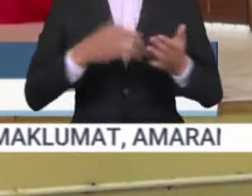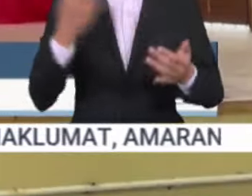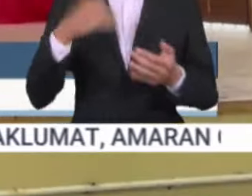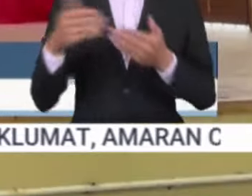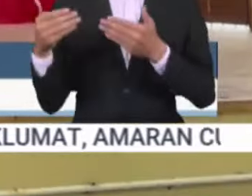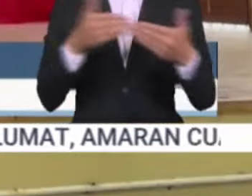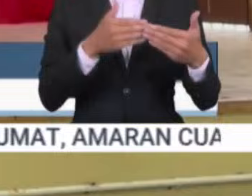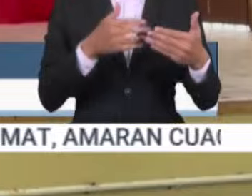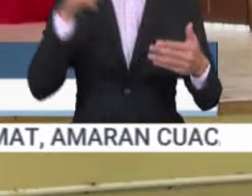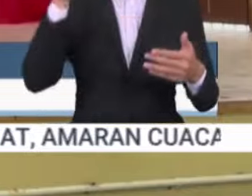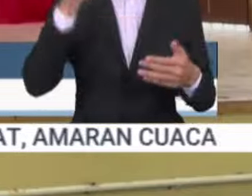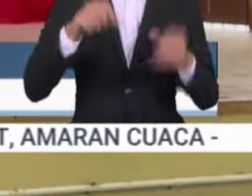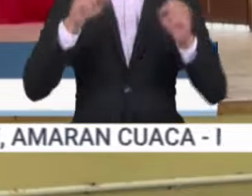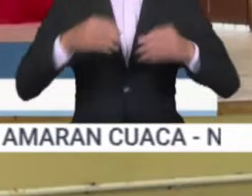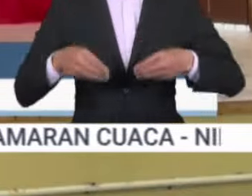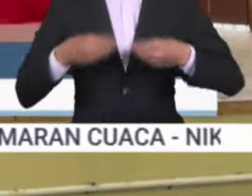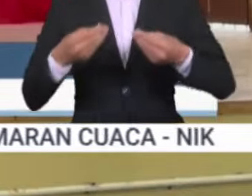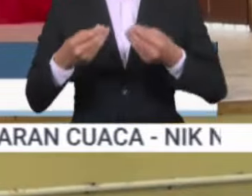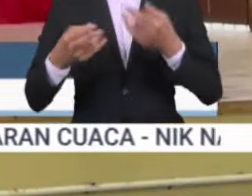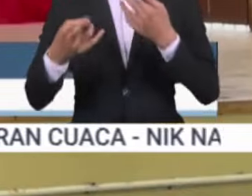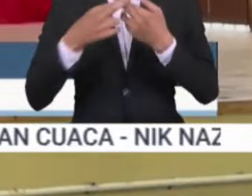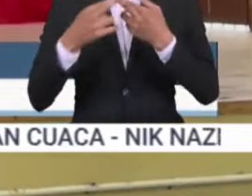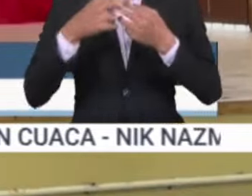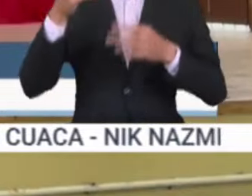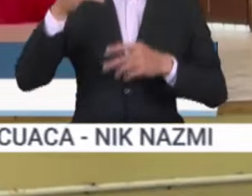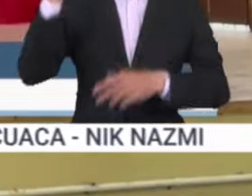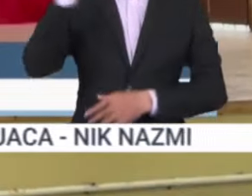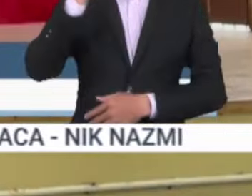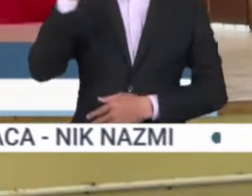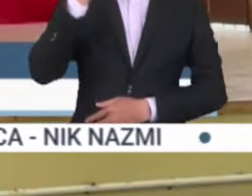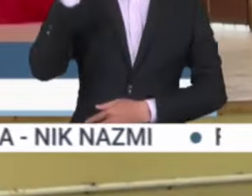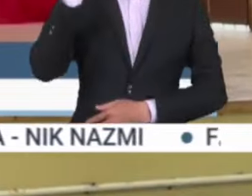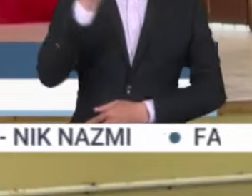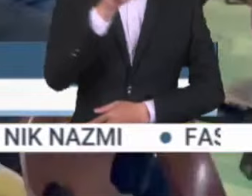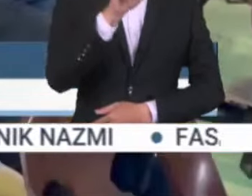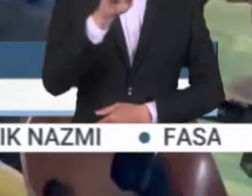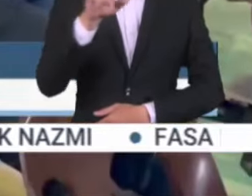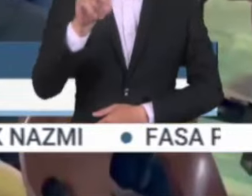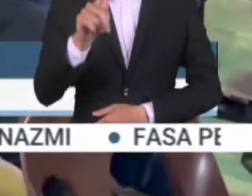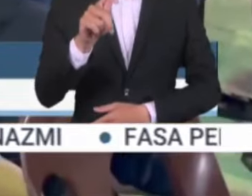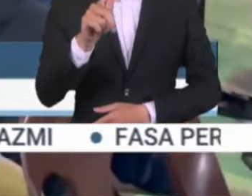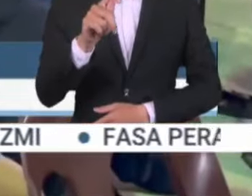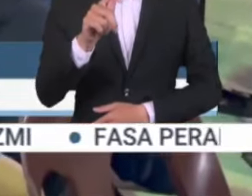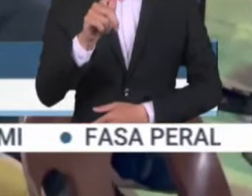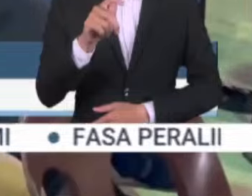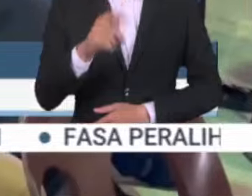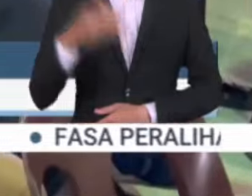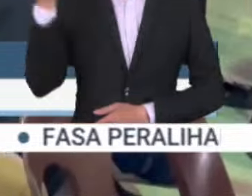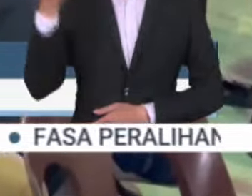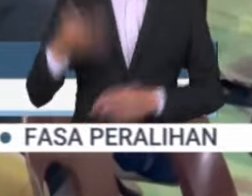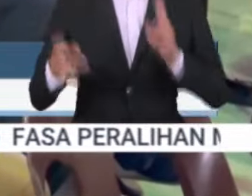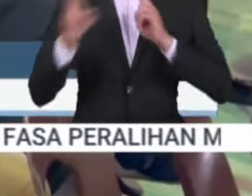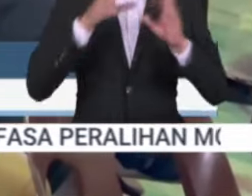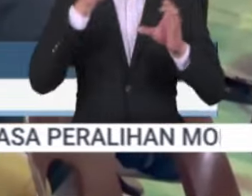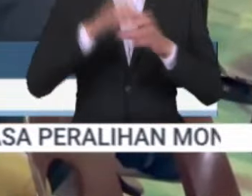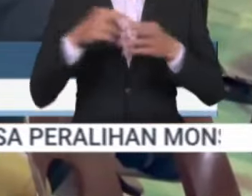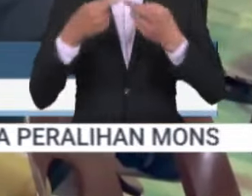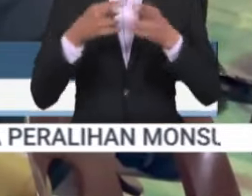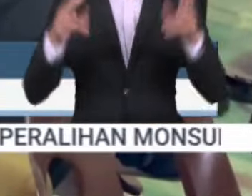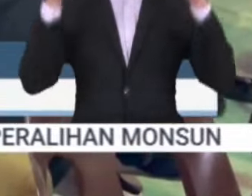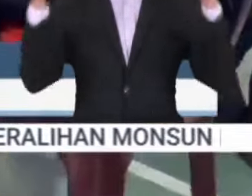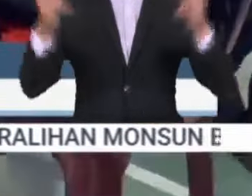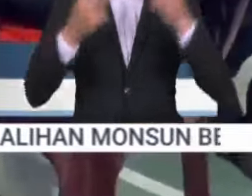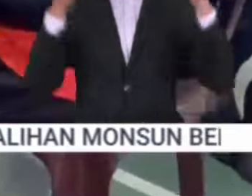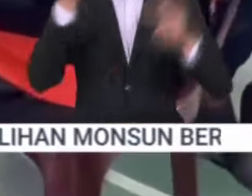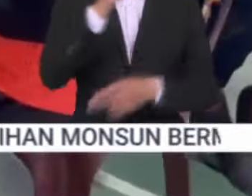justru inilah pendekatan kerajaan dalam menyediakan aliran pengajian TVET. Dato' Len berkata demikian selepas merasmikan Camp